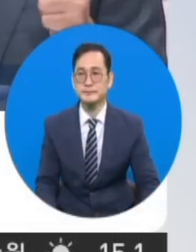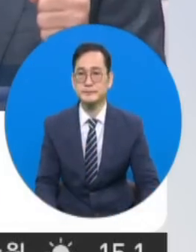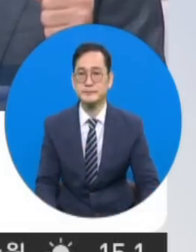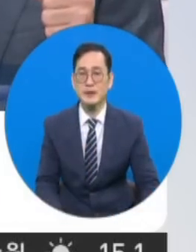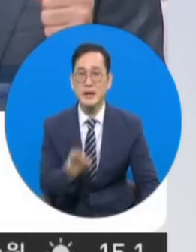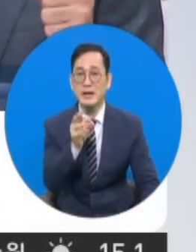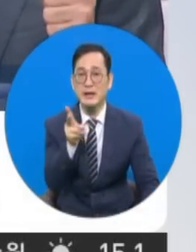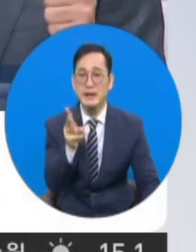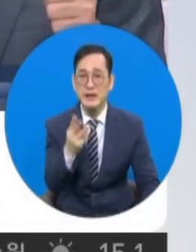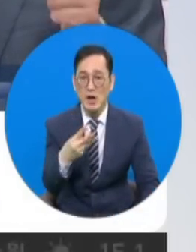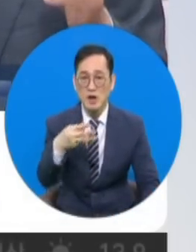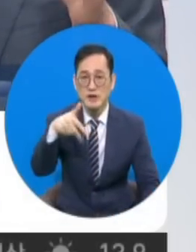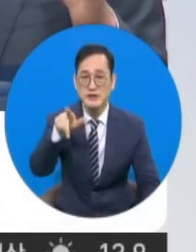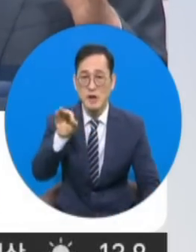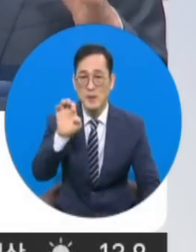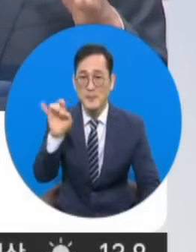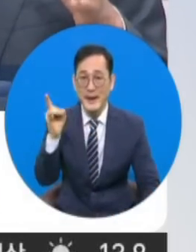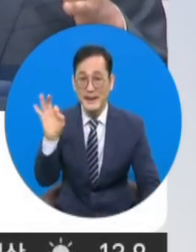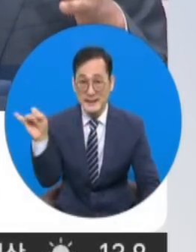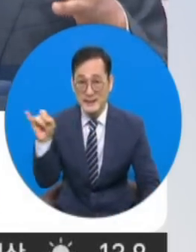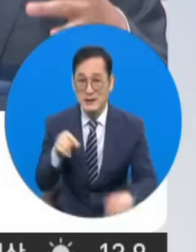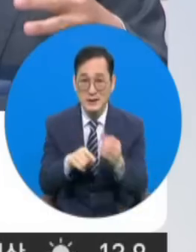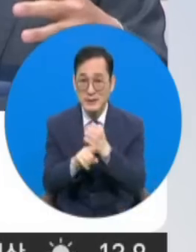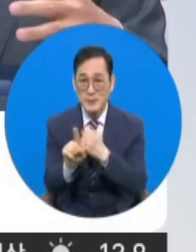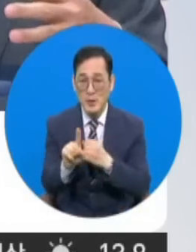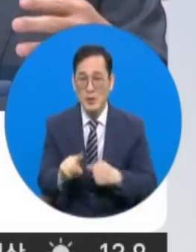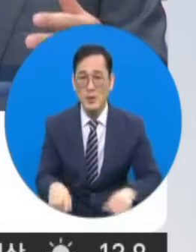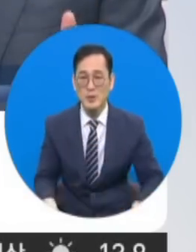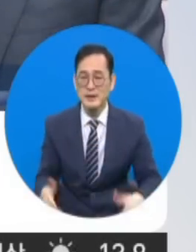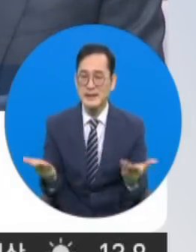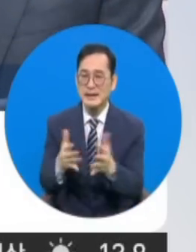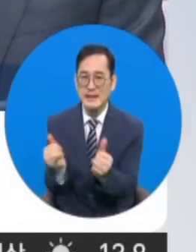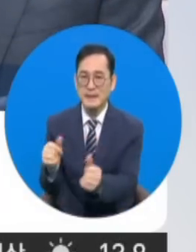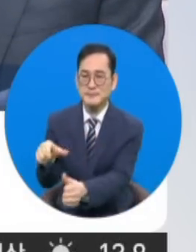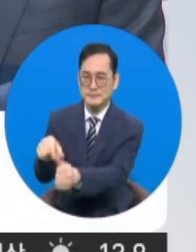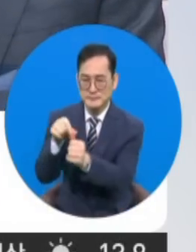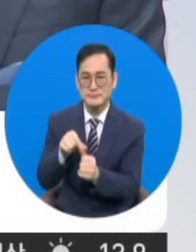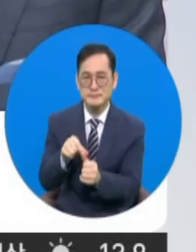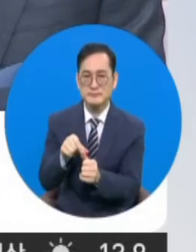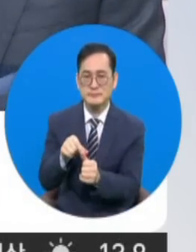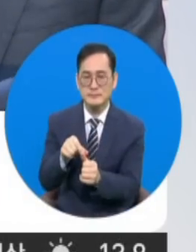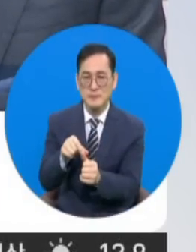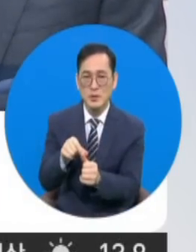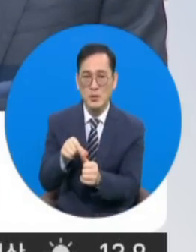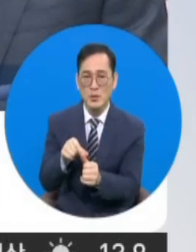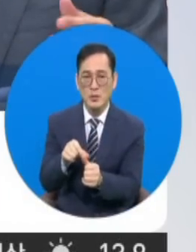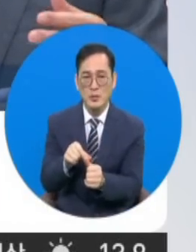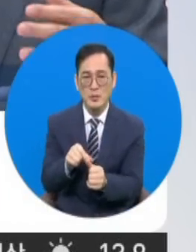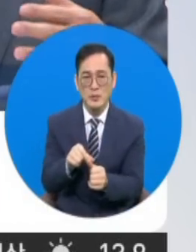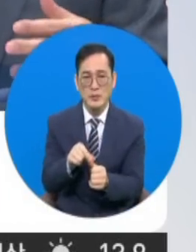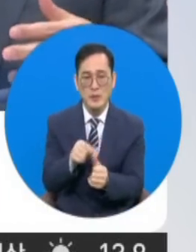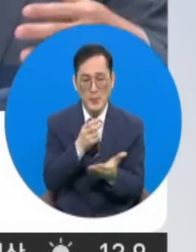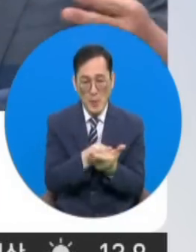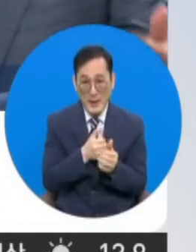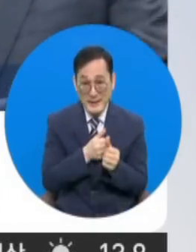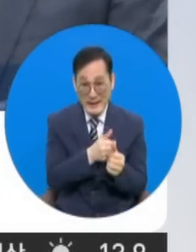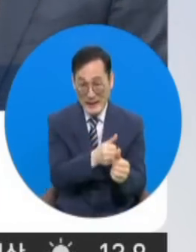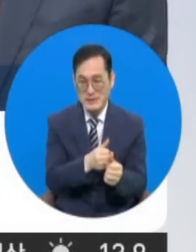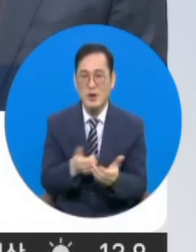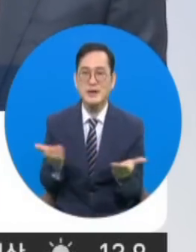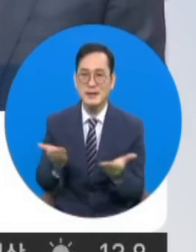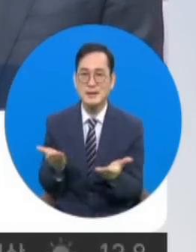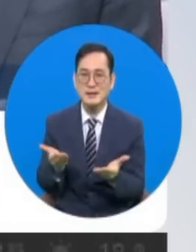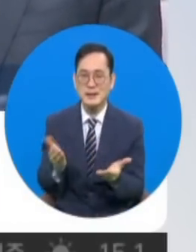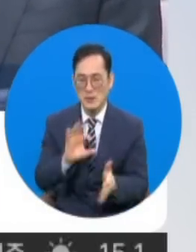노동자를 고용해 가지고 정해져 있는 근로계약에 따라서 일을 시키는 것 이상으로